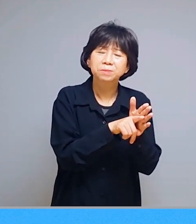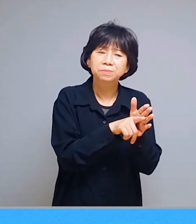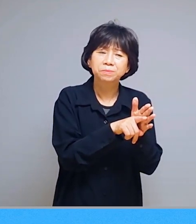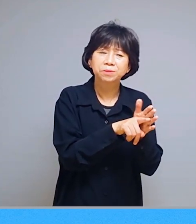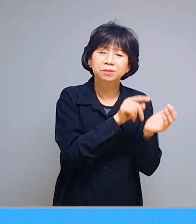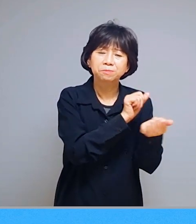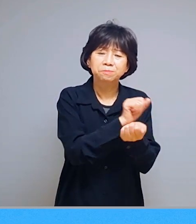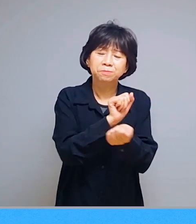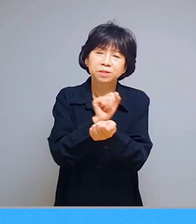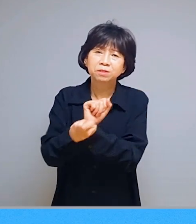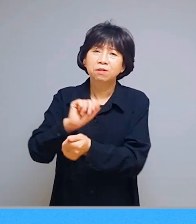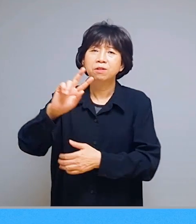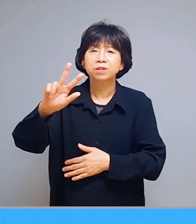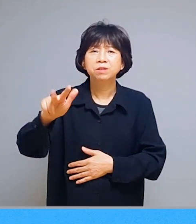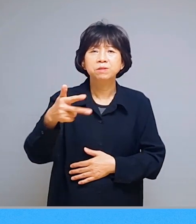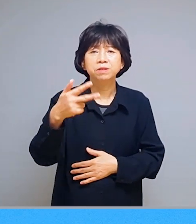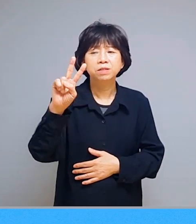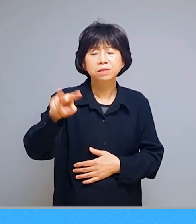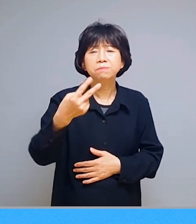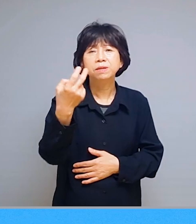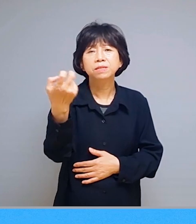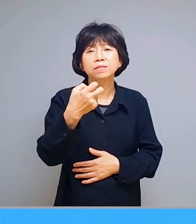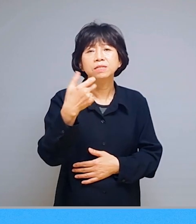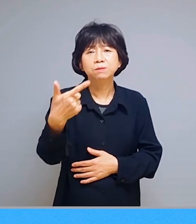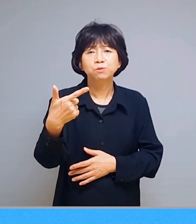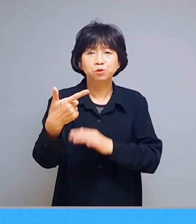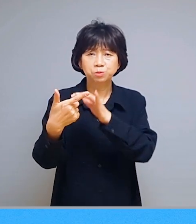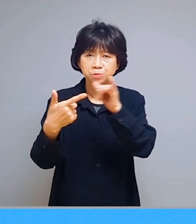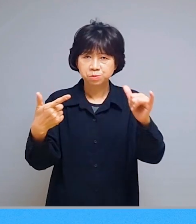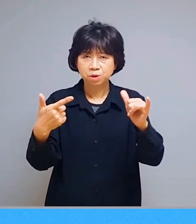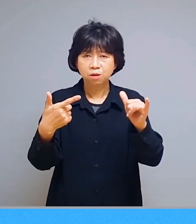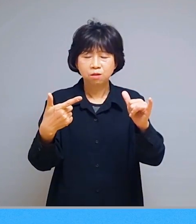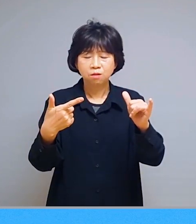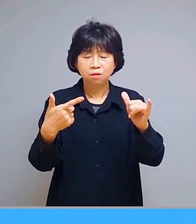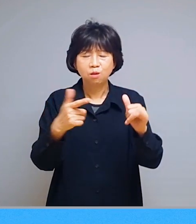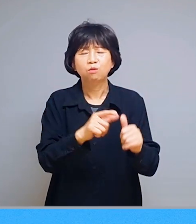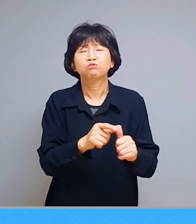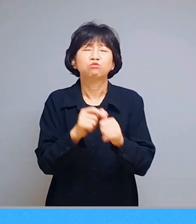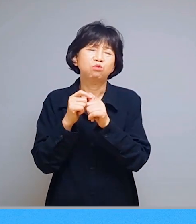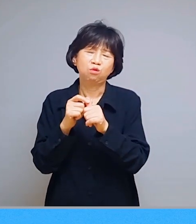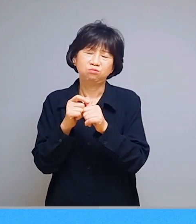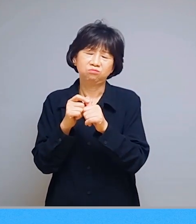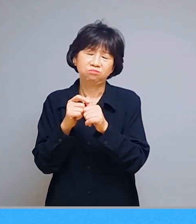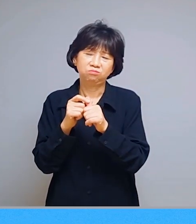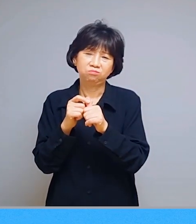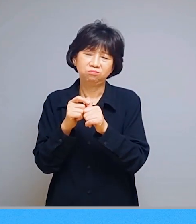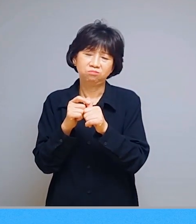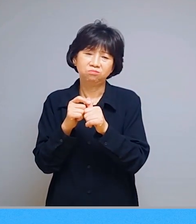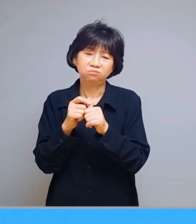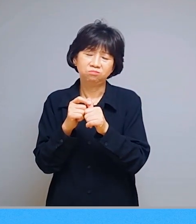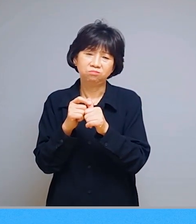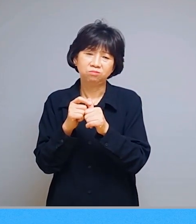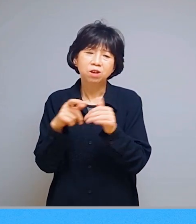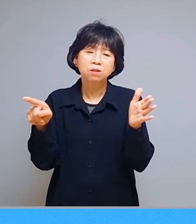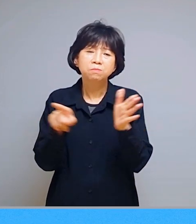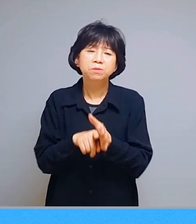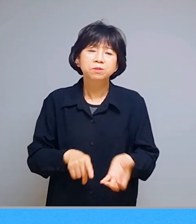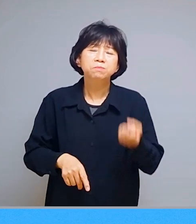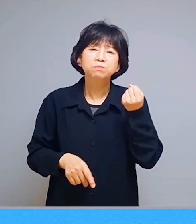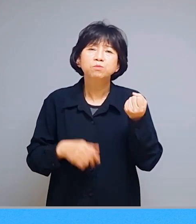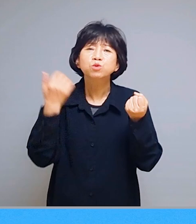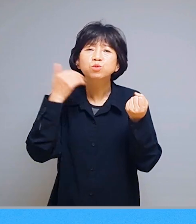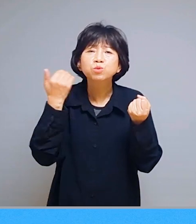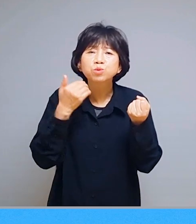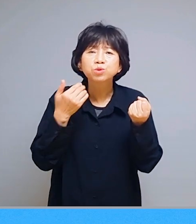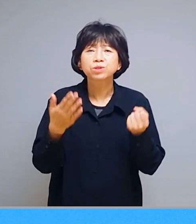믿음이 276명의 생명을 살리는 구원의 도구가 된 줄 믿습니다. 이 믿음을 누가 가져야 될까요?